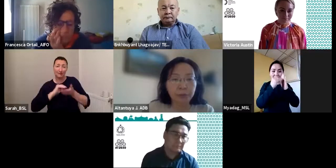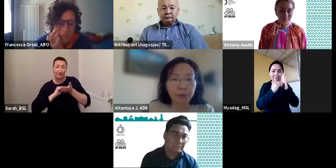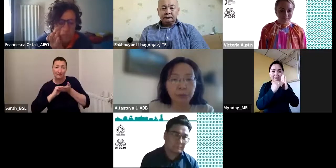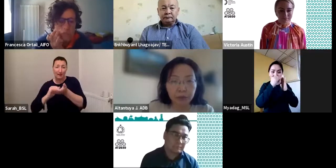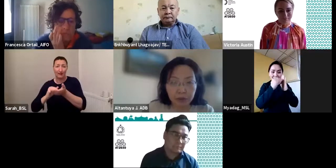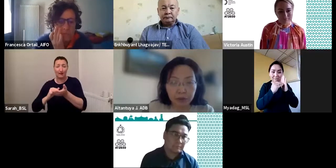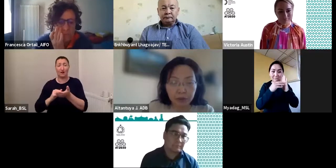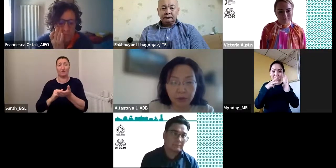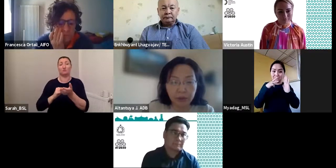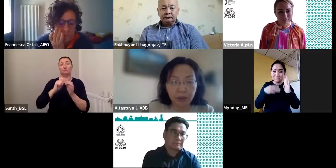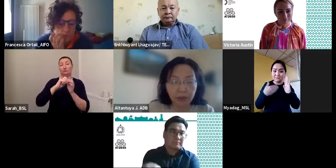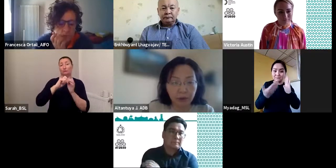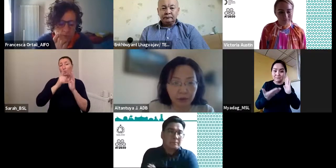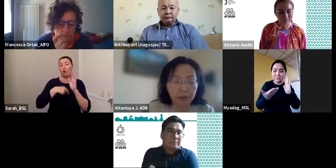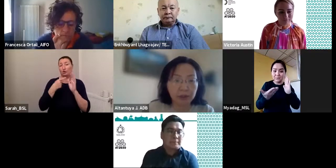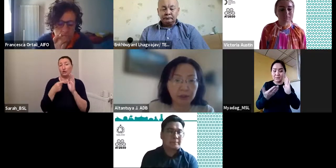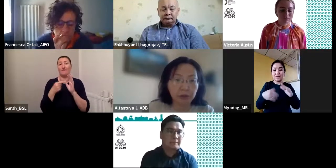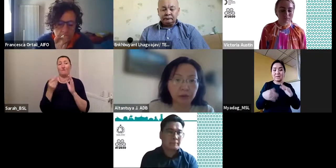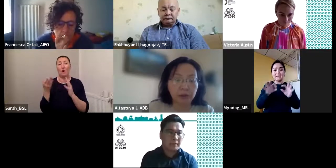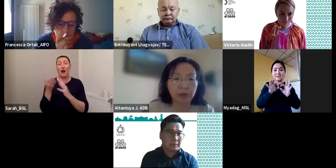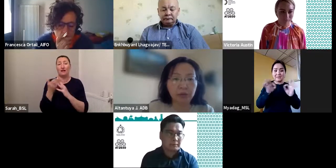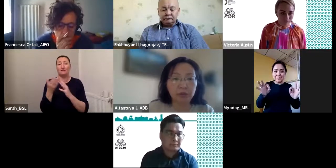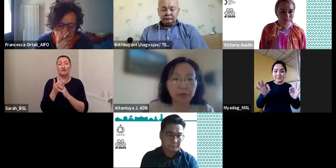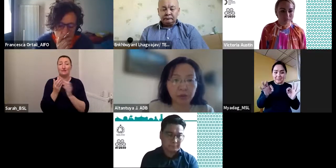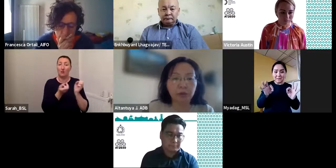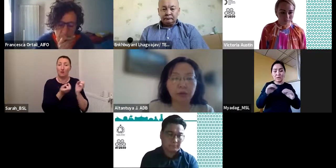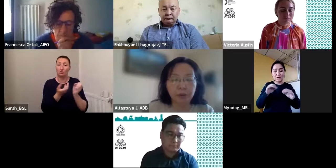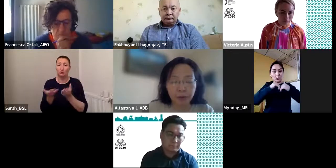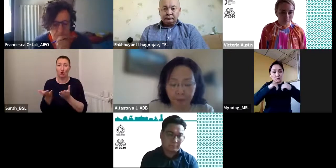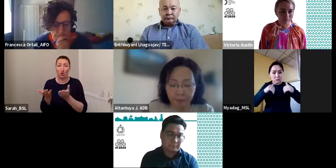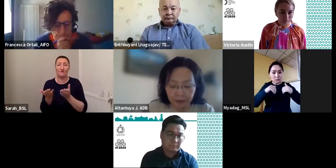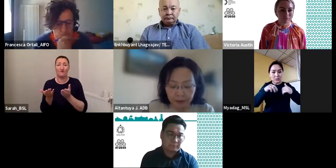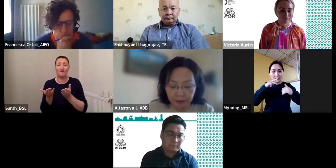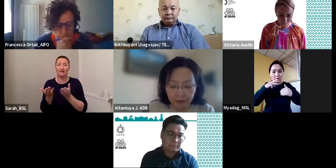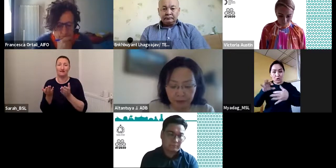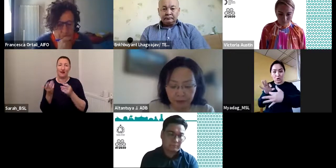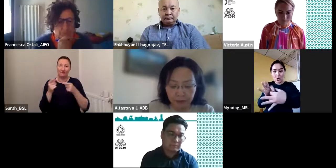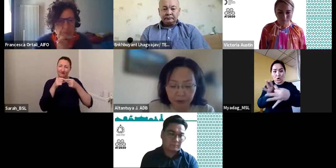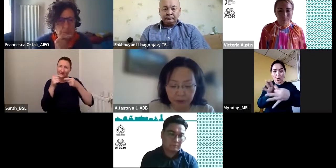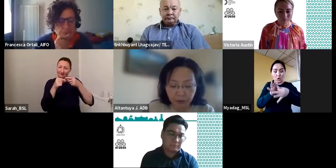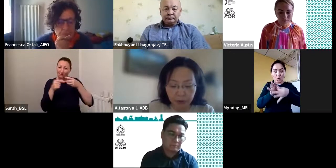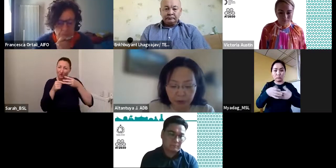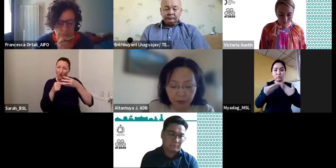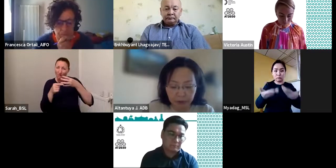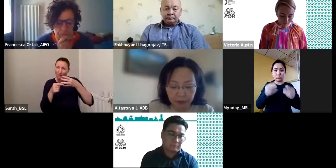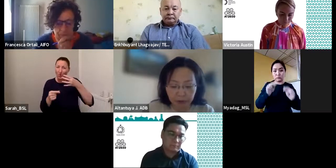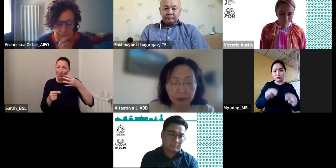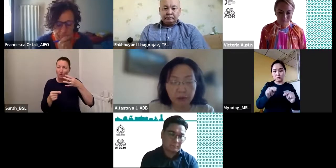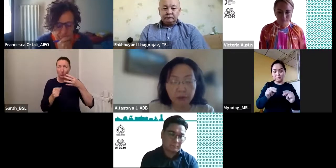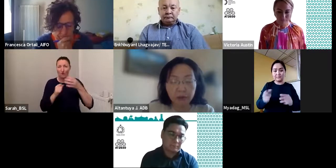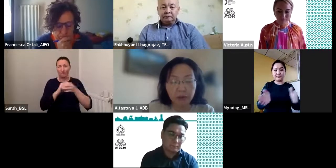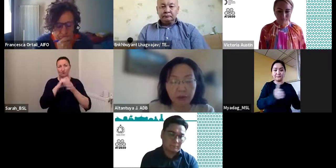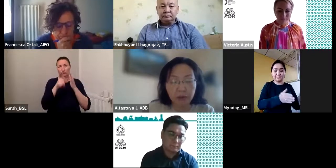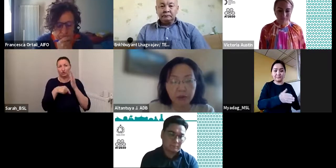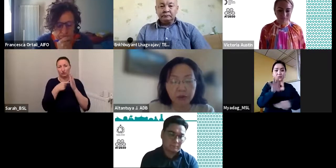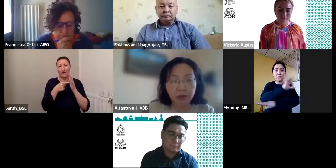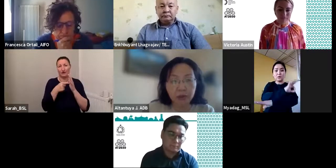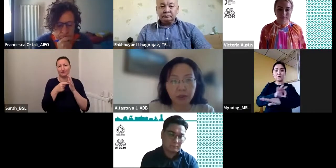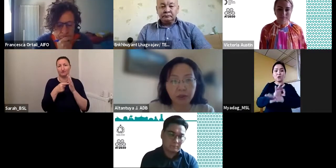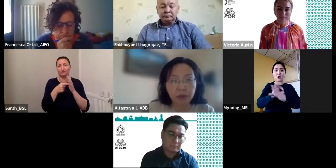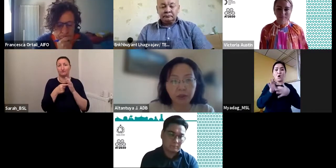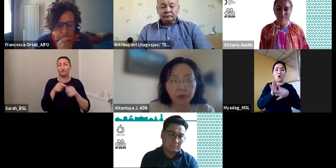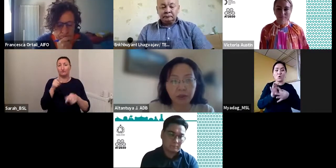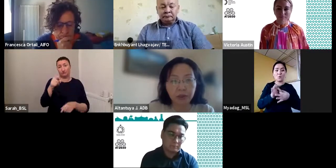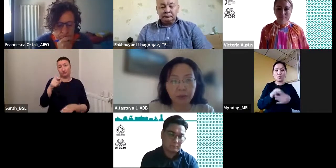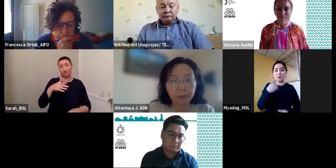бол бидэртээ тусдаа харьцаад одоо мэдээлэл авч болно. За бид энэ төслийн хүрээнд нэг юм эхний зорж байгаа